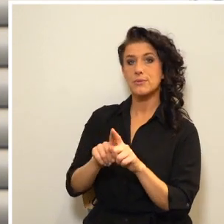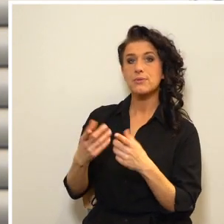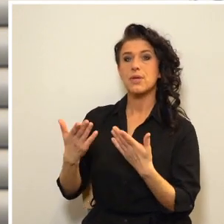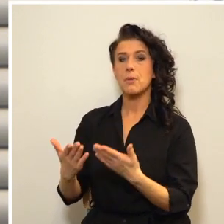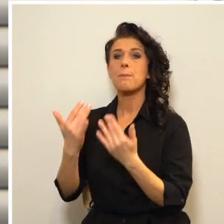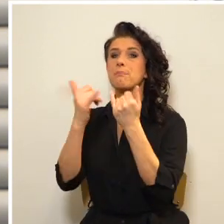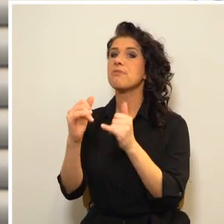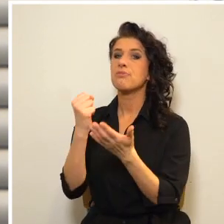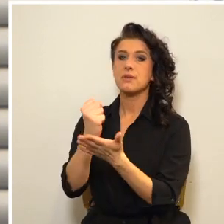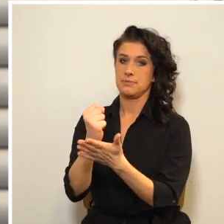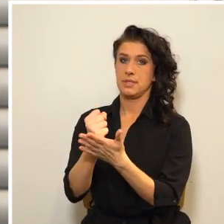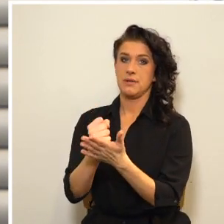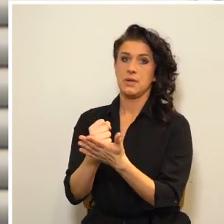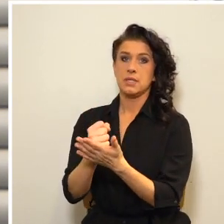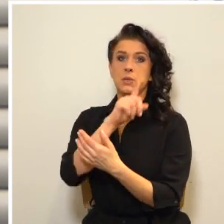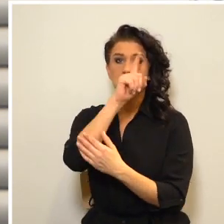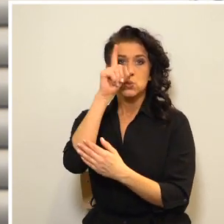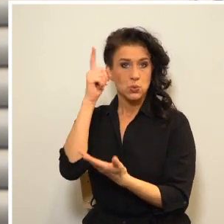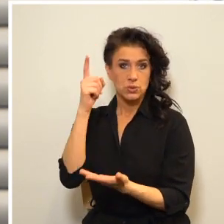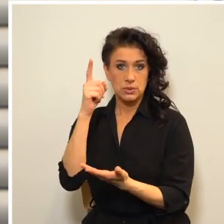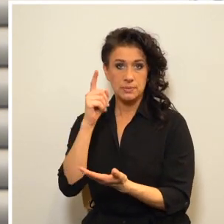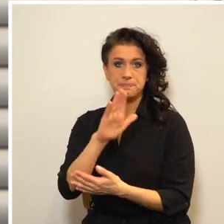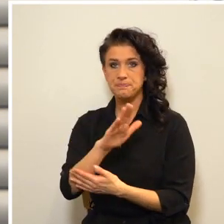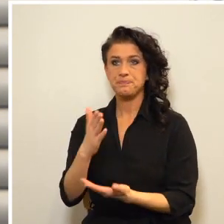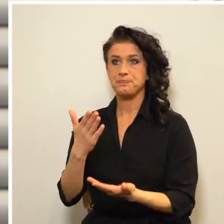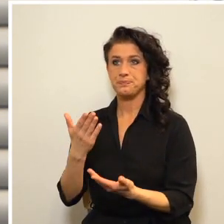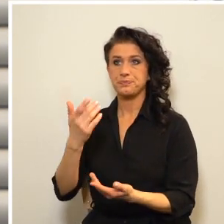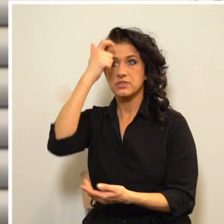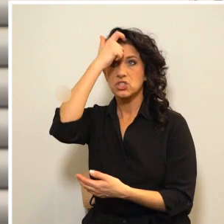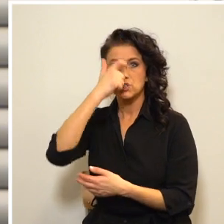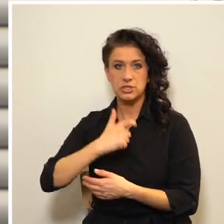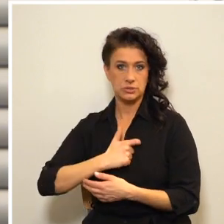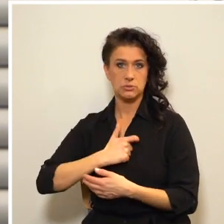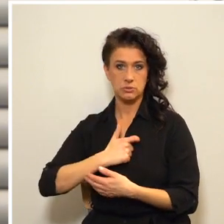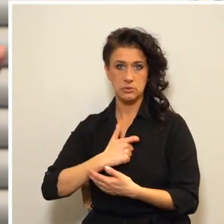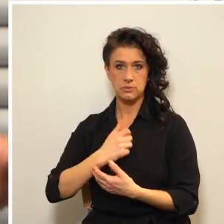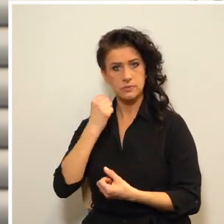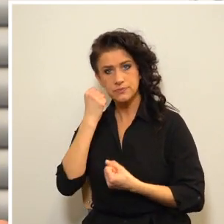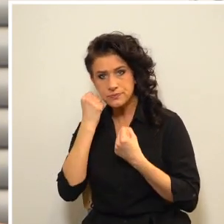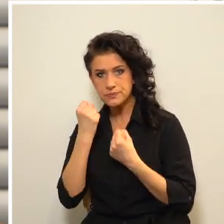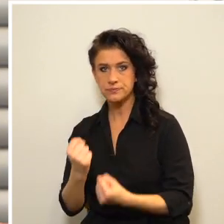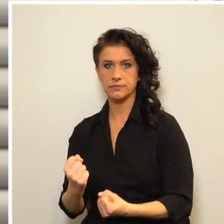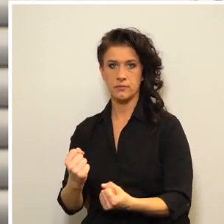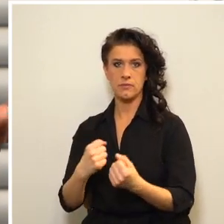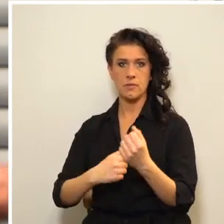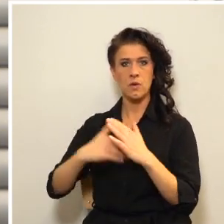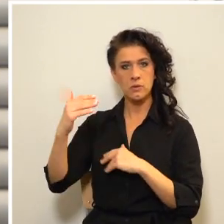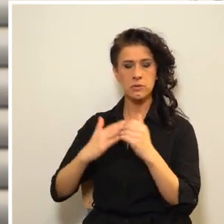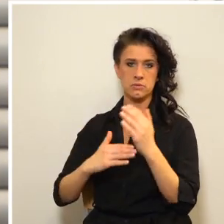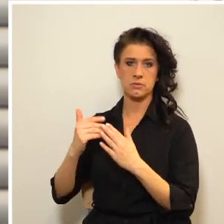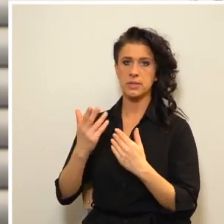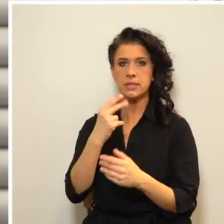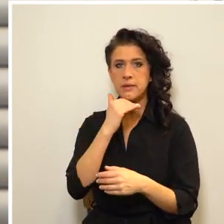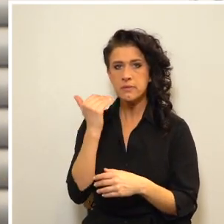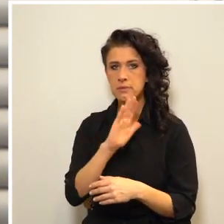to jest ta złożoność organów ludzkich wciąż tak że Okazuje się że nie wystarczy wydrukować złożonego z